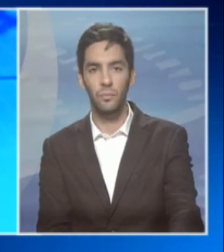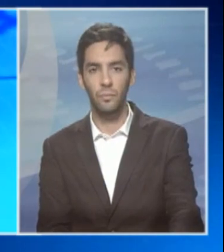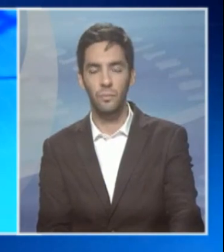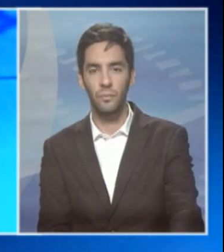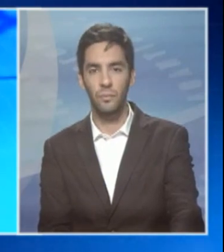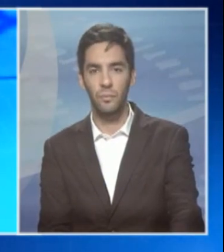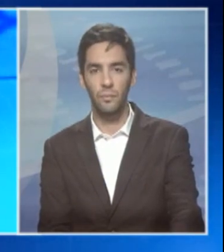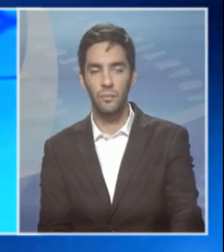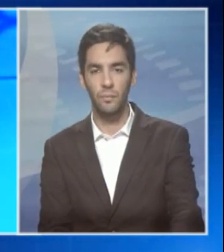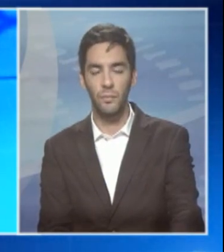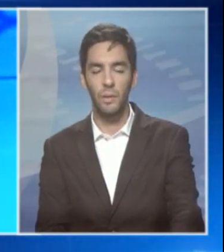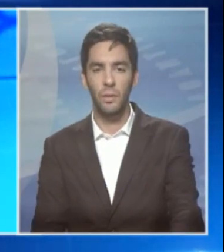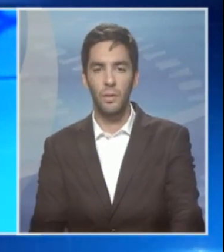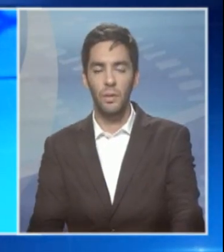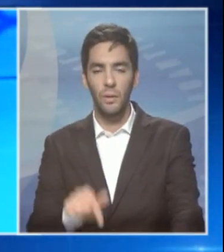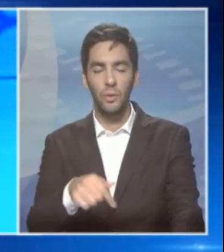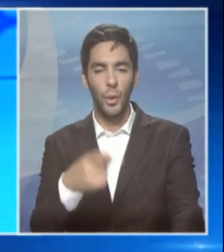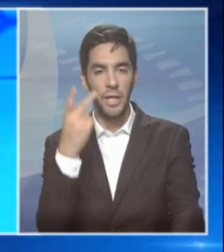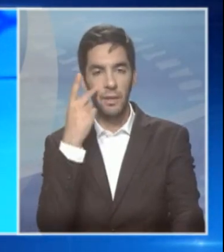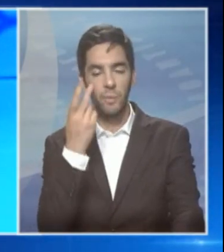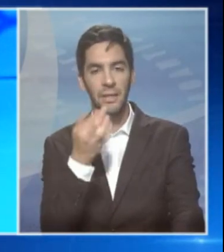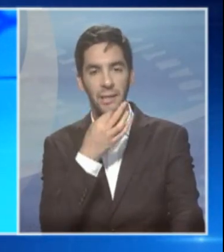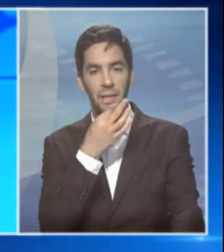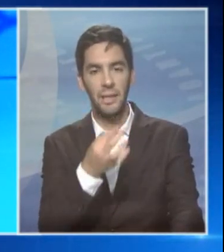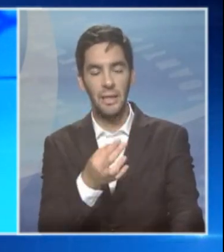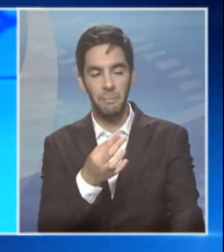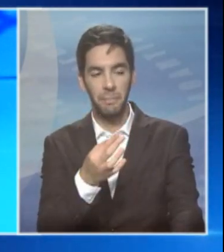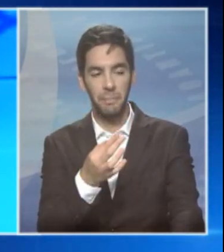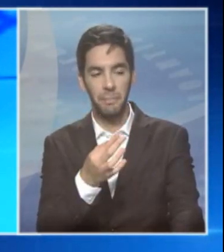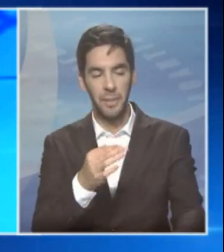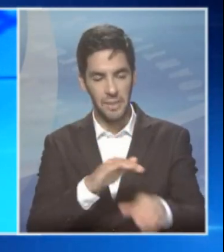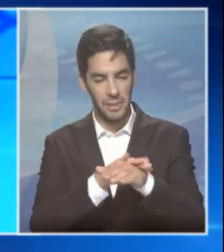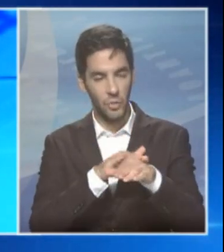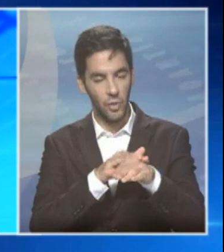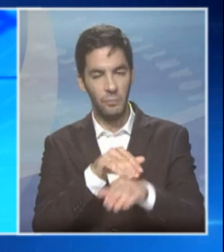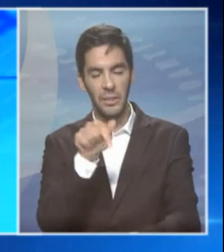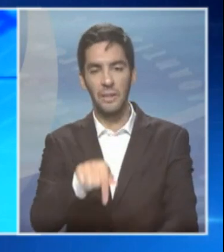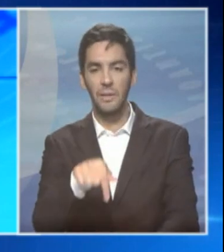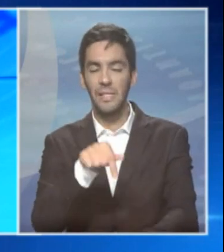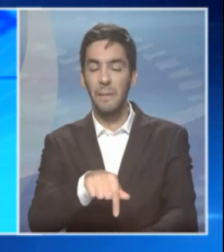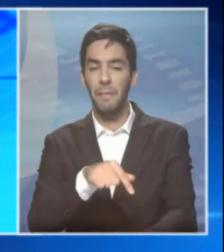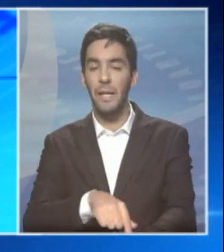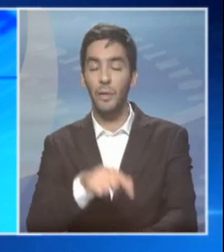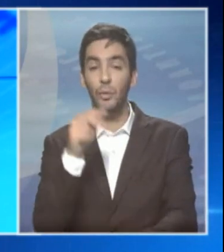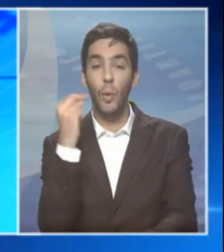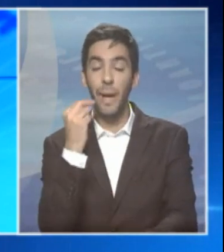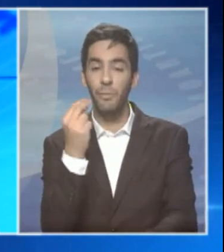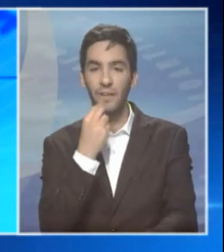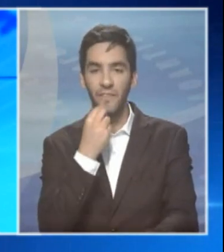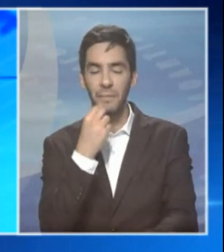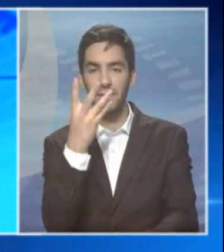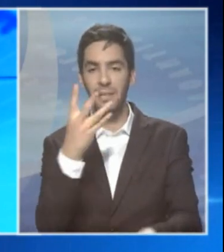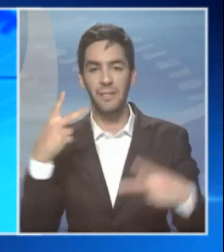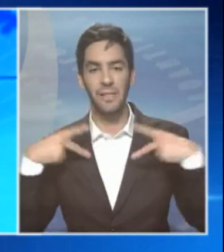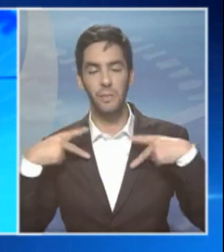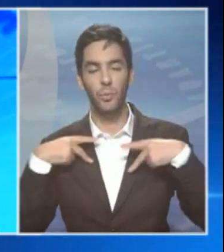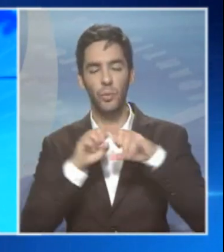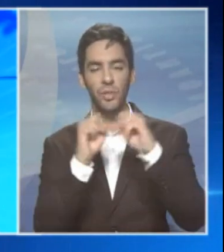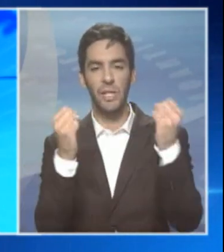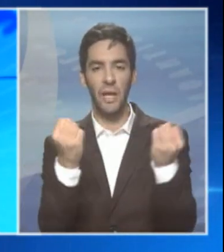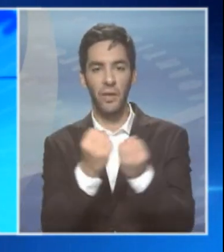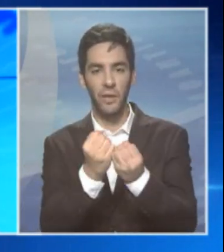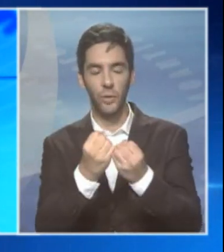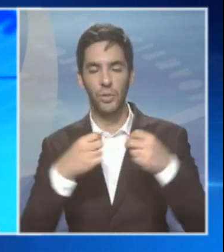Το θέμα της αυξημένης ροής μεταναστών θα είναι επικέντρο σύσκεψης στις 5 το απόγευμα των 4 εμπλεκόμενων υπουργείων. Συντονισμένη